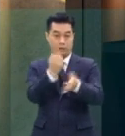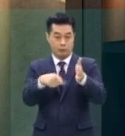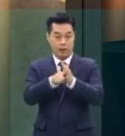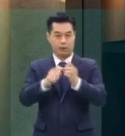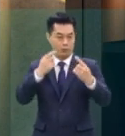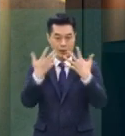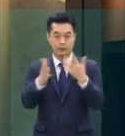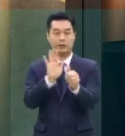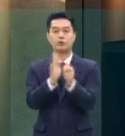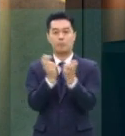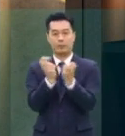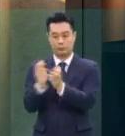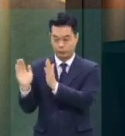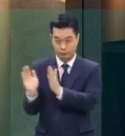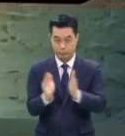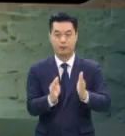지원책도 마련하겠습니다